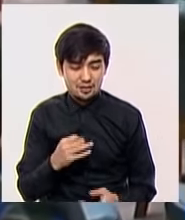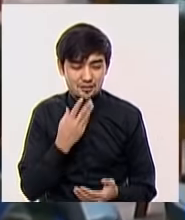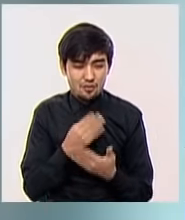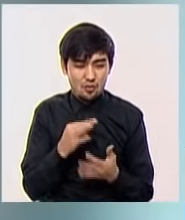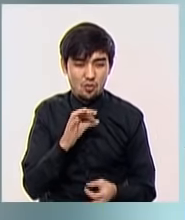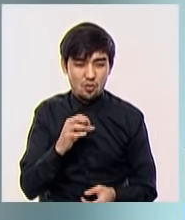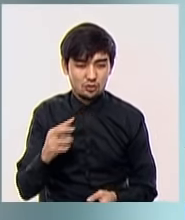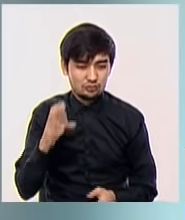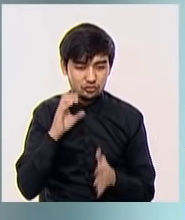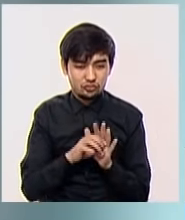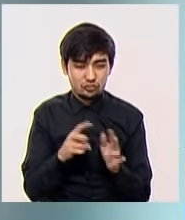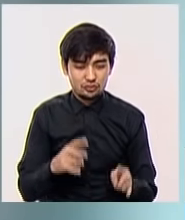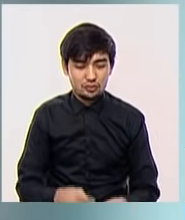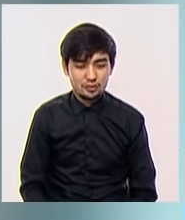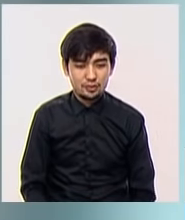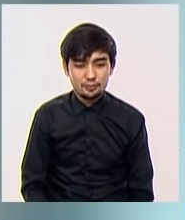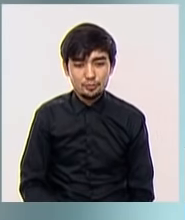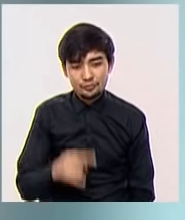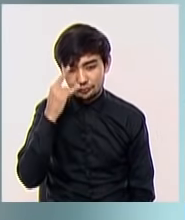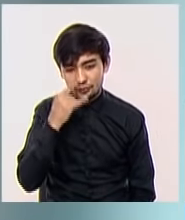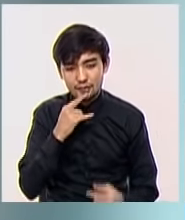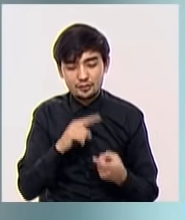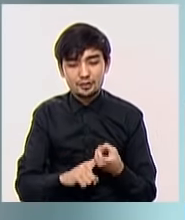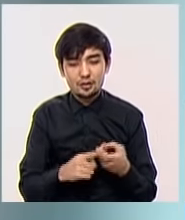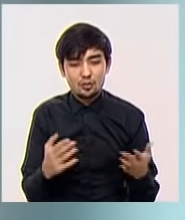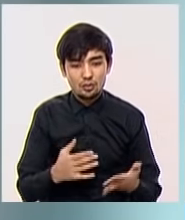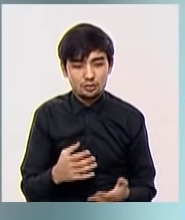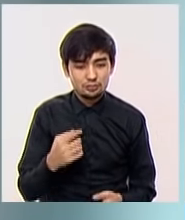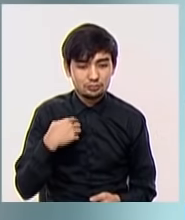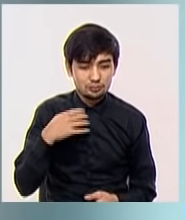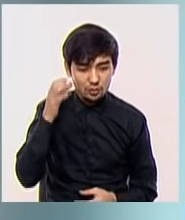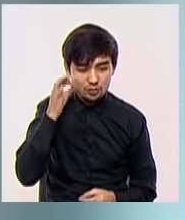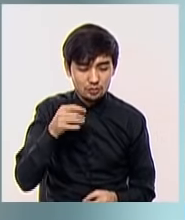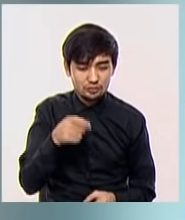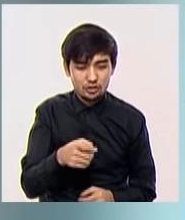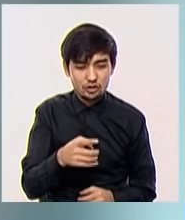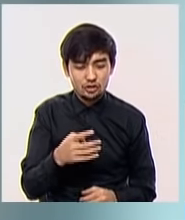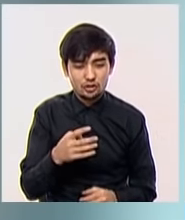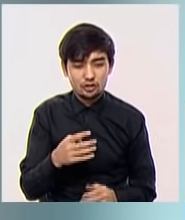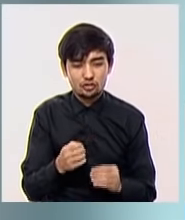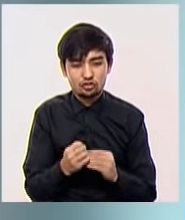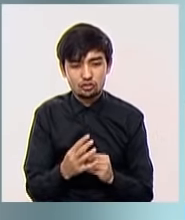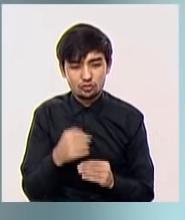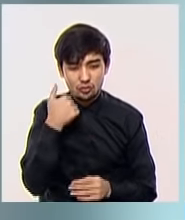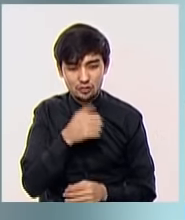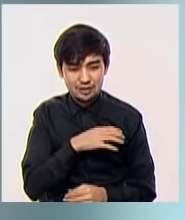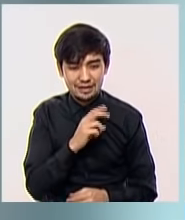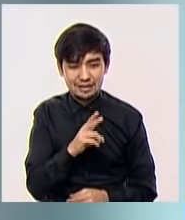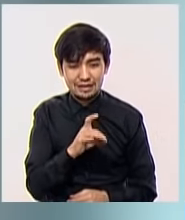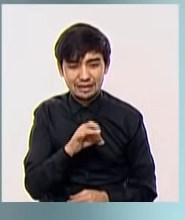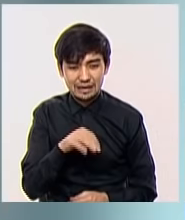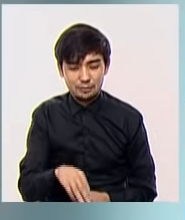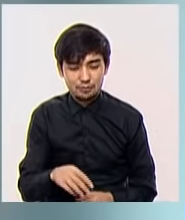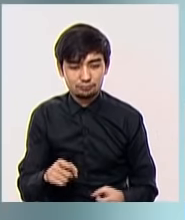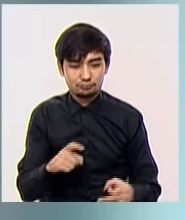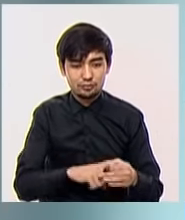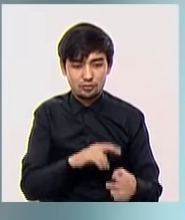он что касается казахстана вспомните ту 1014 год тогда крым россия и